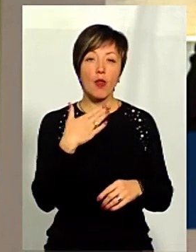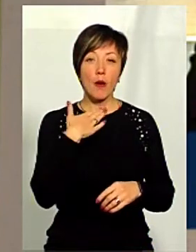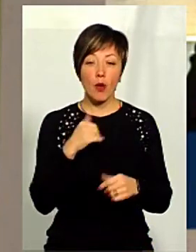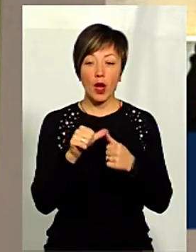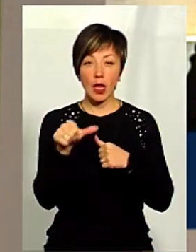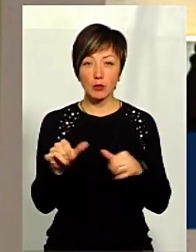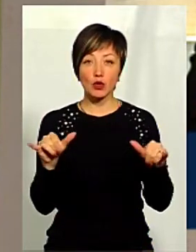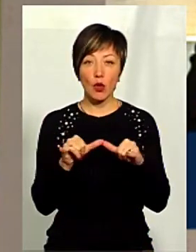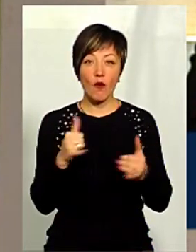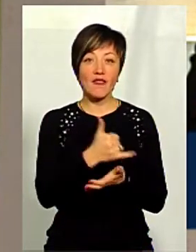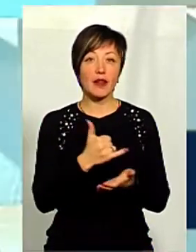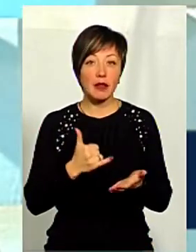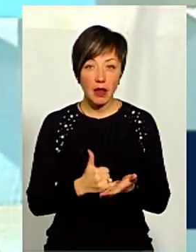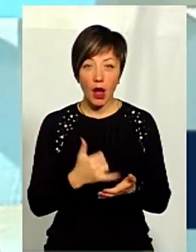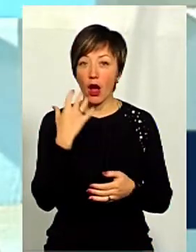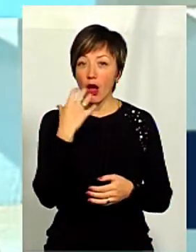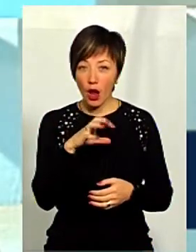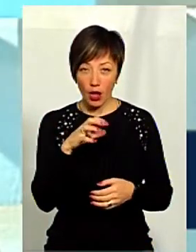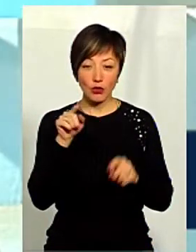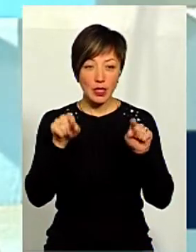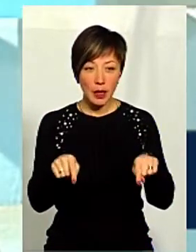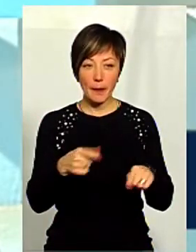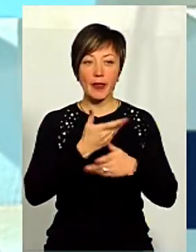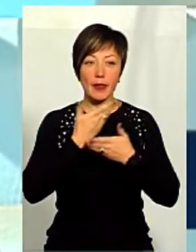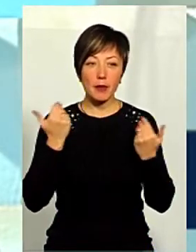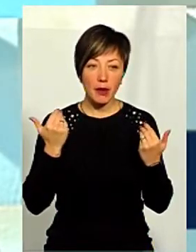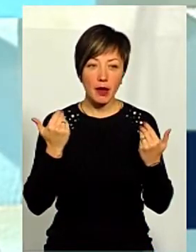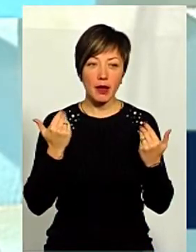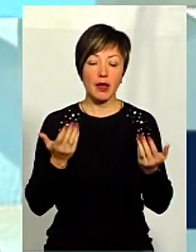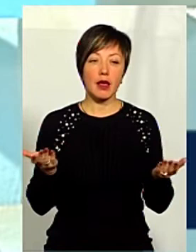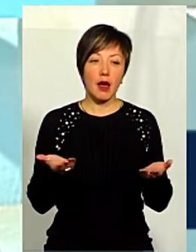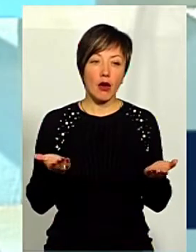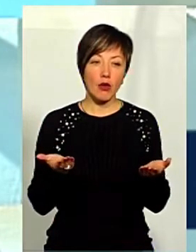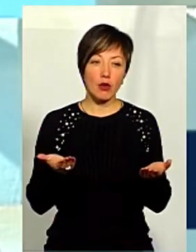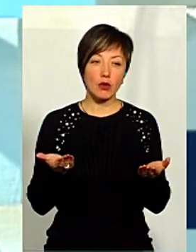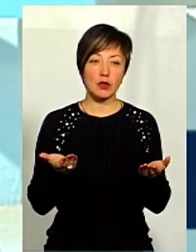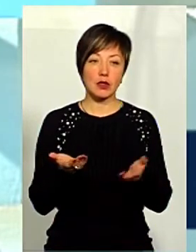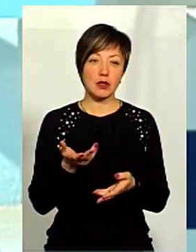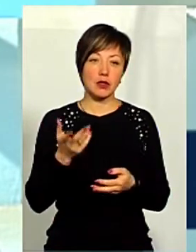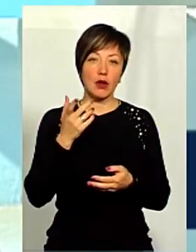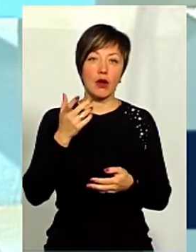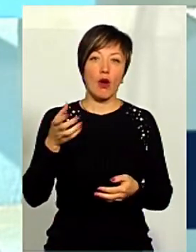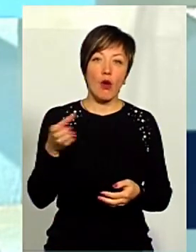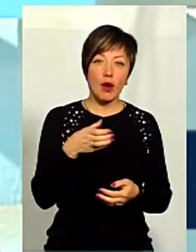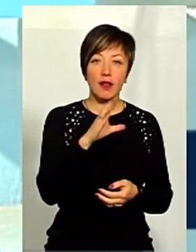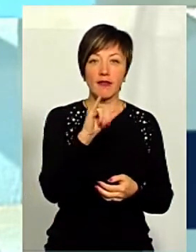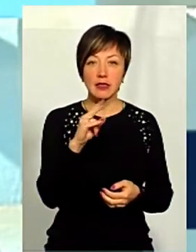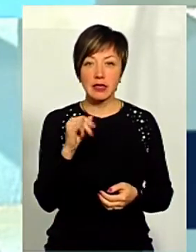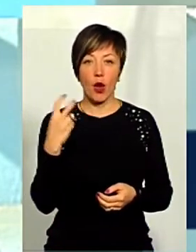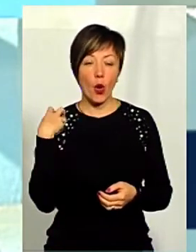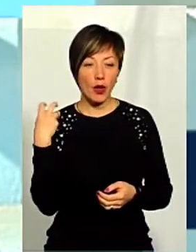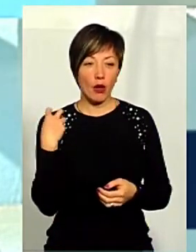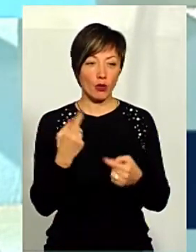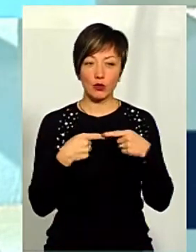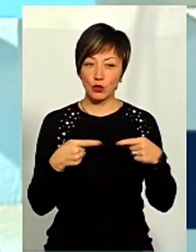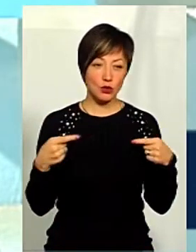крім столового вина гарячого, там немає. Тобто якогось, я не знаю, медовухи, там горілки, віскі, коньяку чи